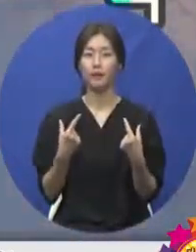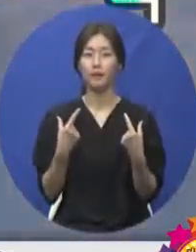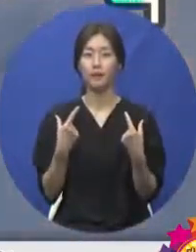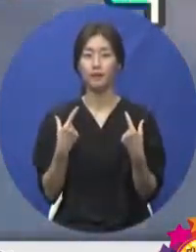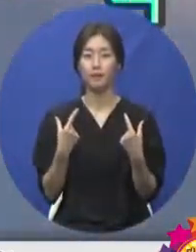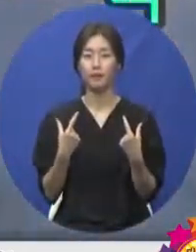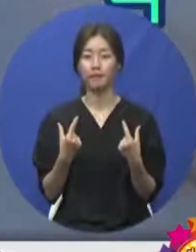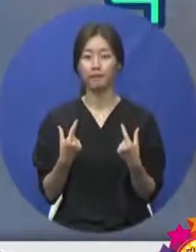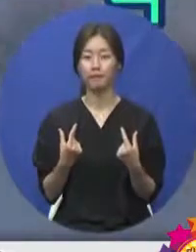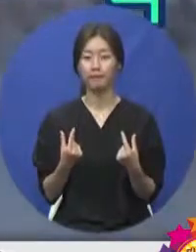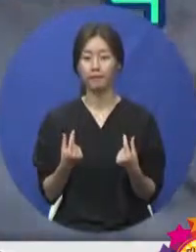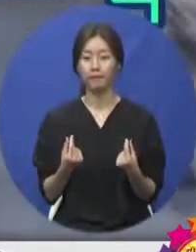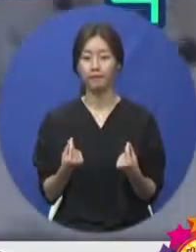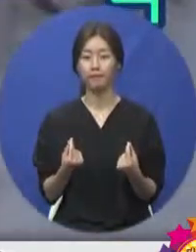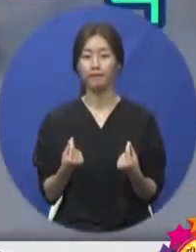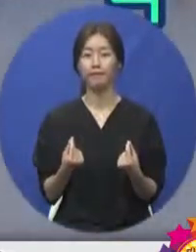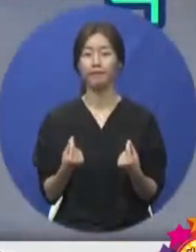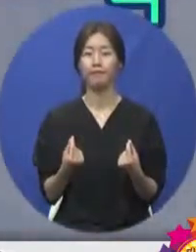숨어버린다